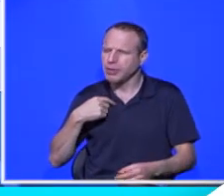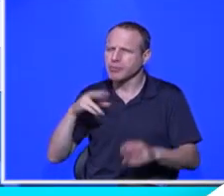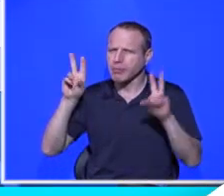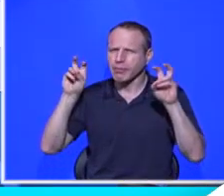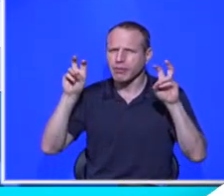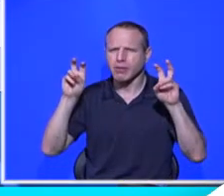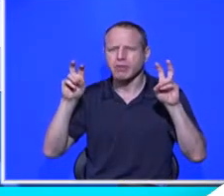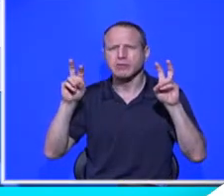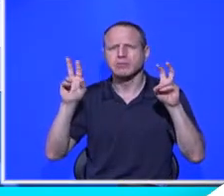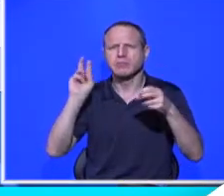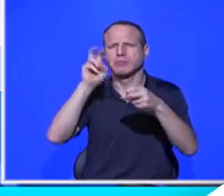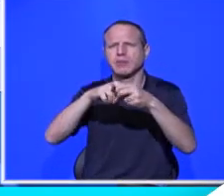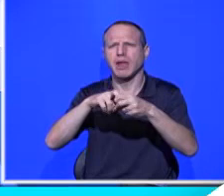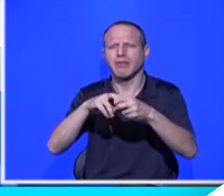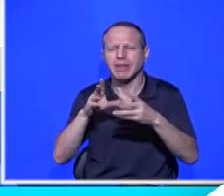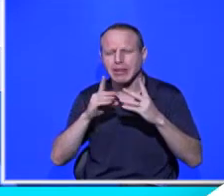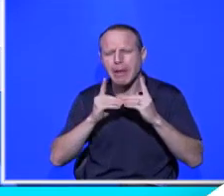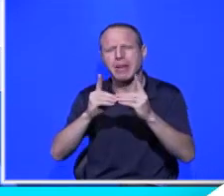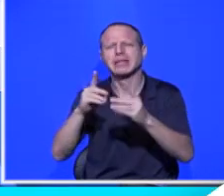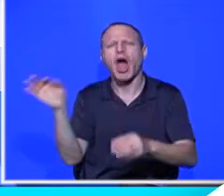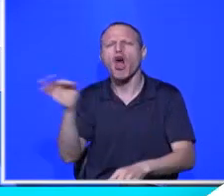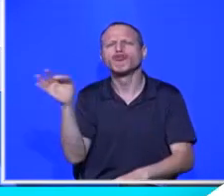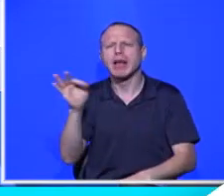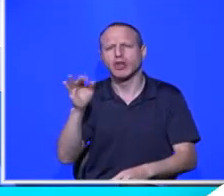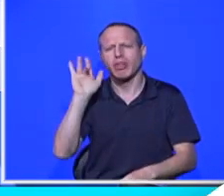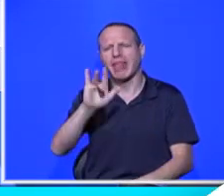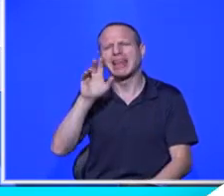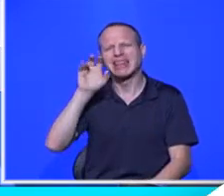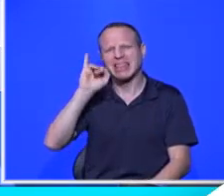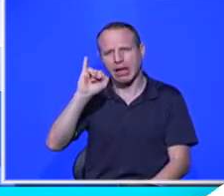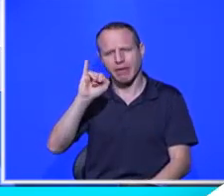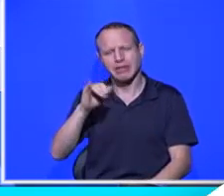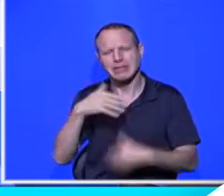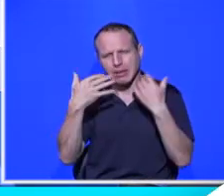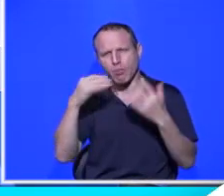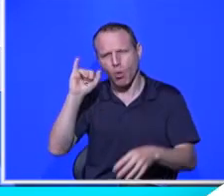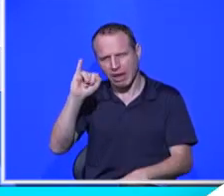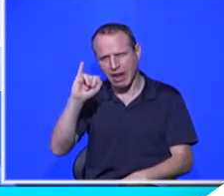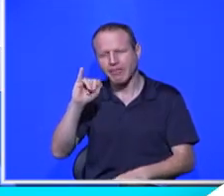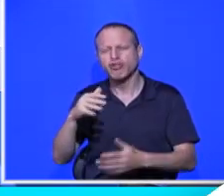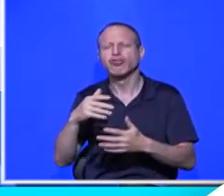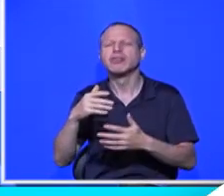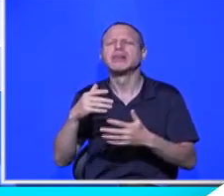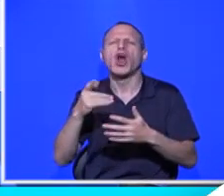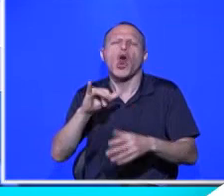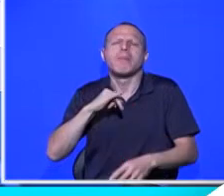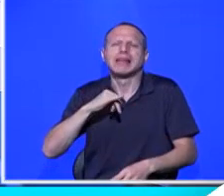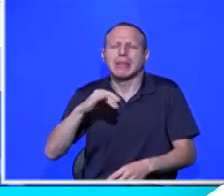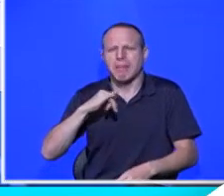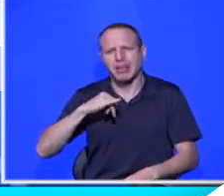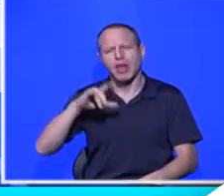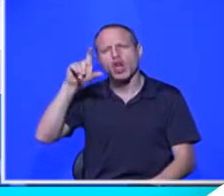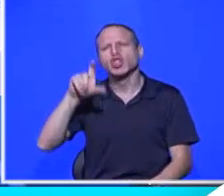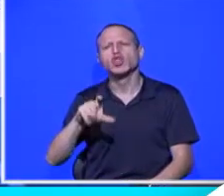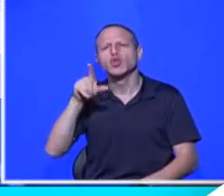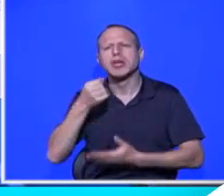כאילו מצטרפת למסע השמצות כנגד ינקלביץ'. הסיפור עם ינקלביץ' והרכילות מסביב לינקלביץ' לא מעניין. מעניין את האישיות